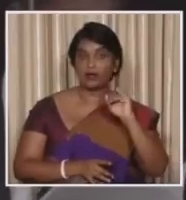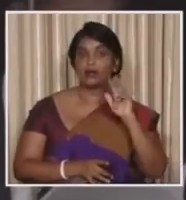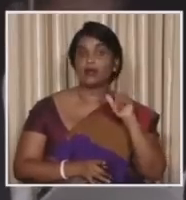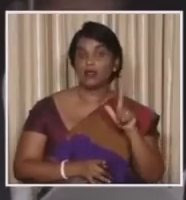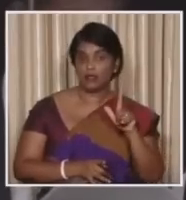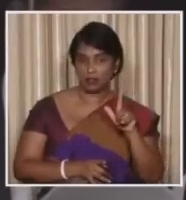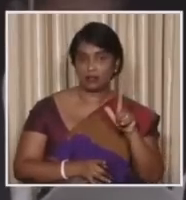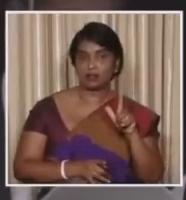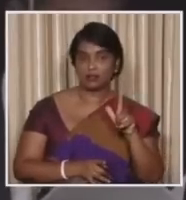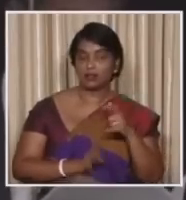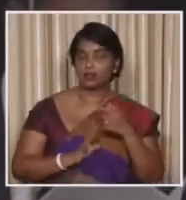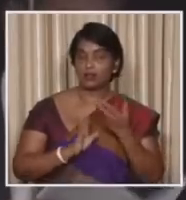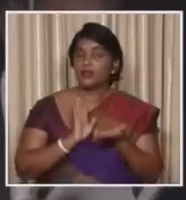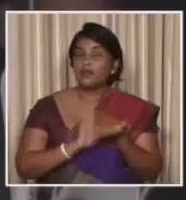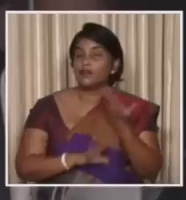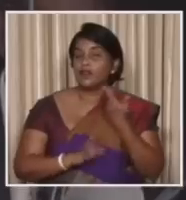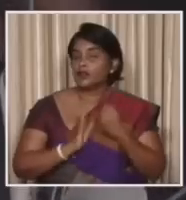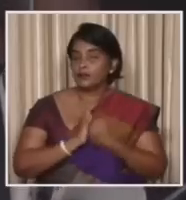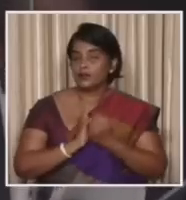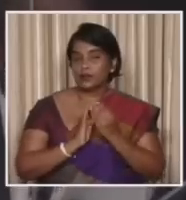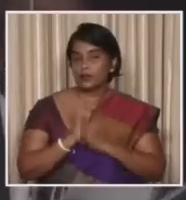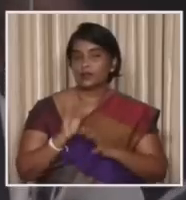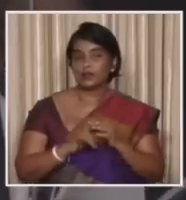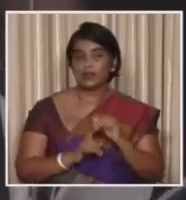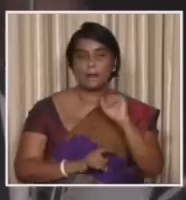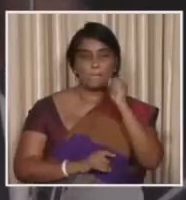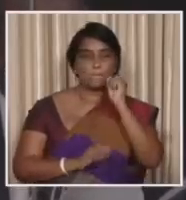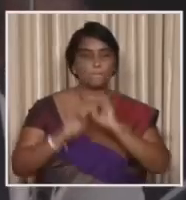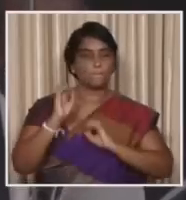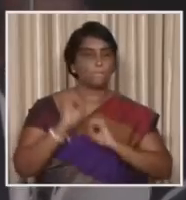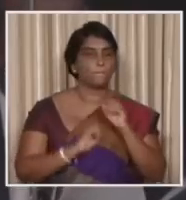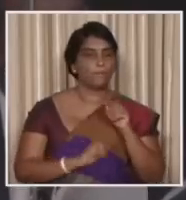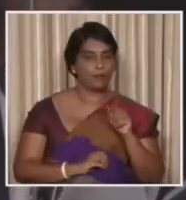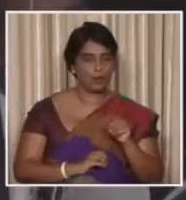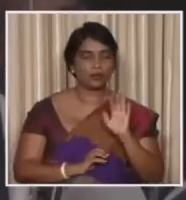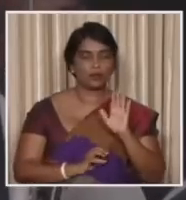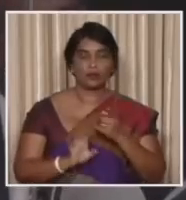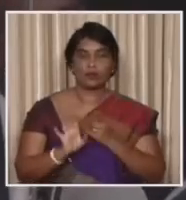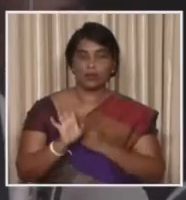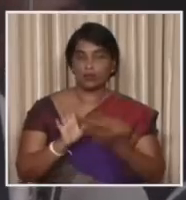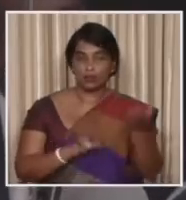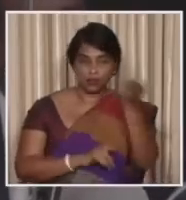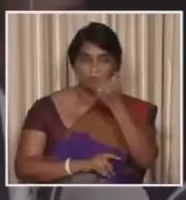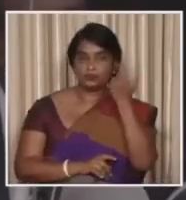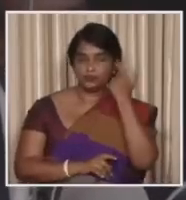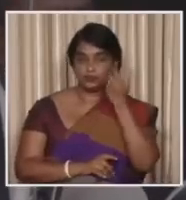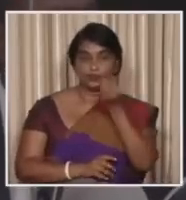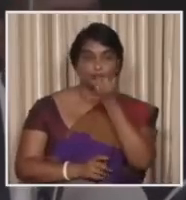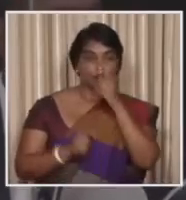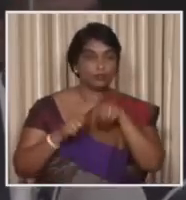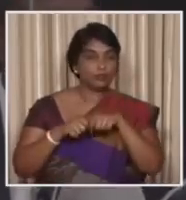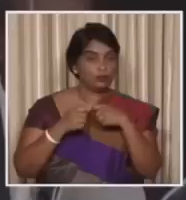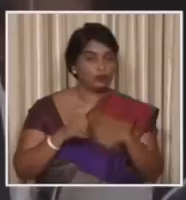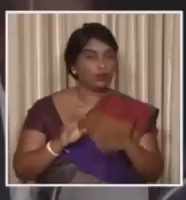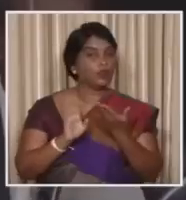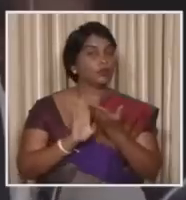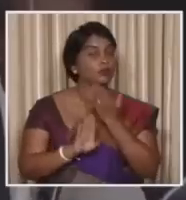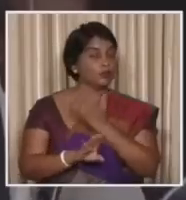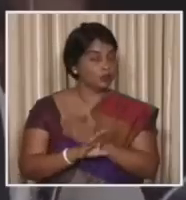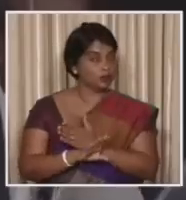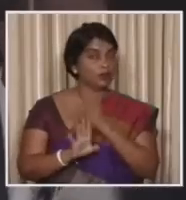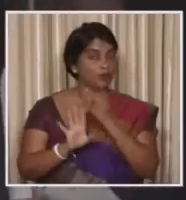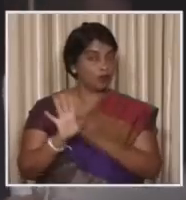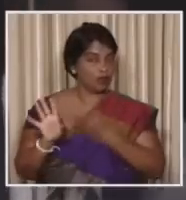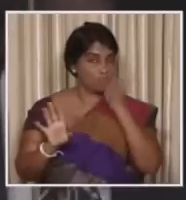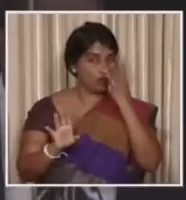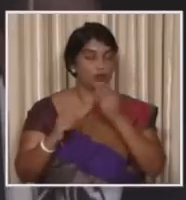වෙලා තියෙන්නේ ගරු එමෙතුමා 50%කින් නමුත් අවුන්නාසලා දන්නවා ආහාර වියදම් මේ රටේ පහුගිය වර්ෂ